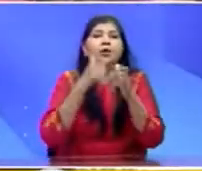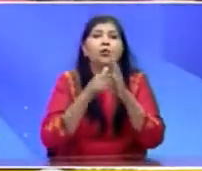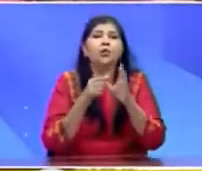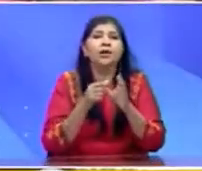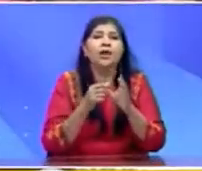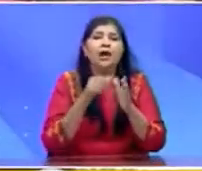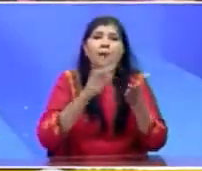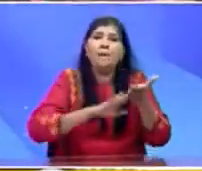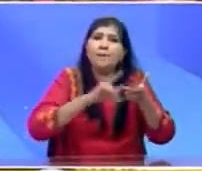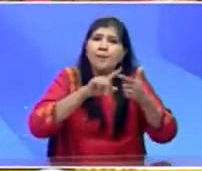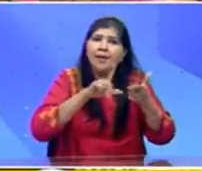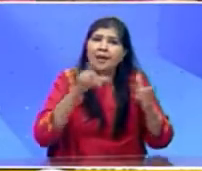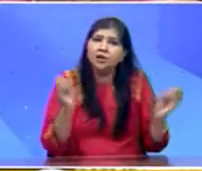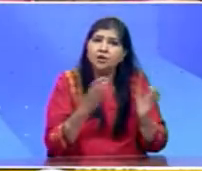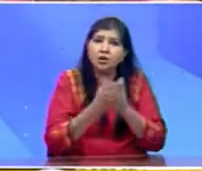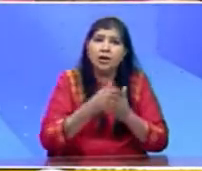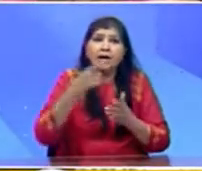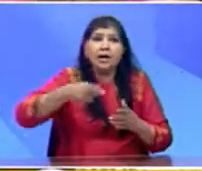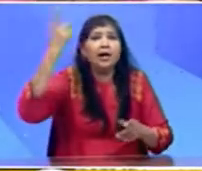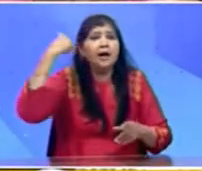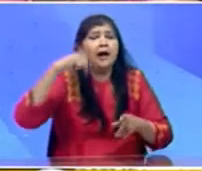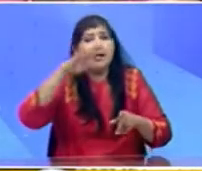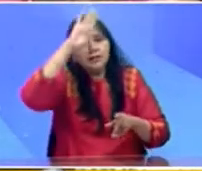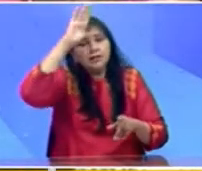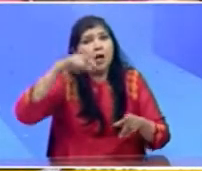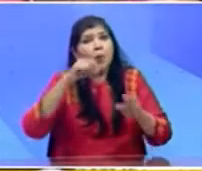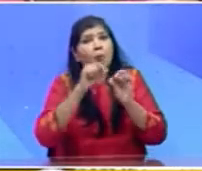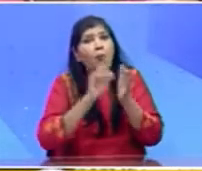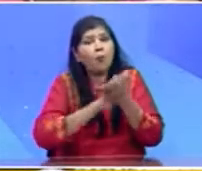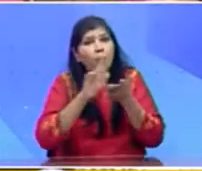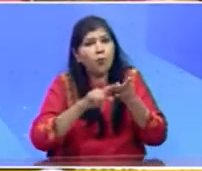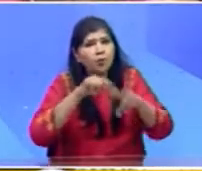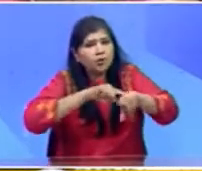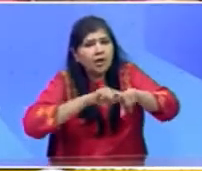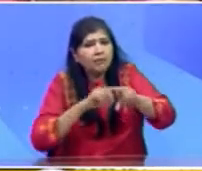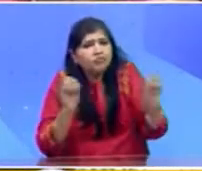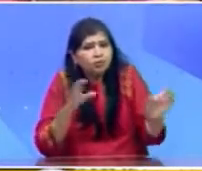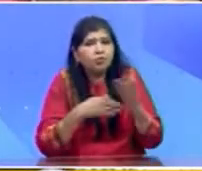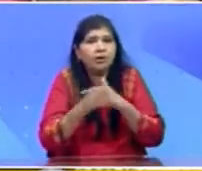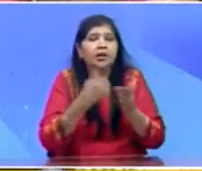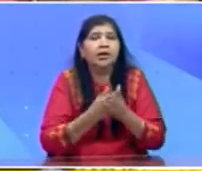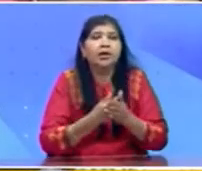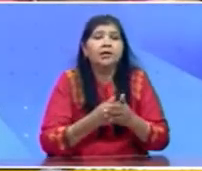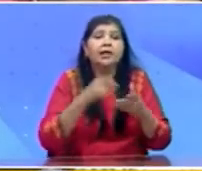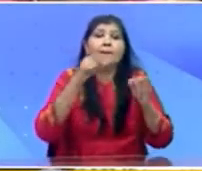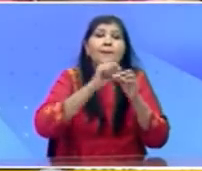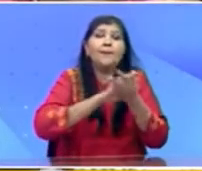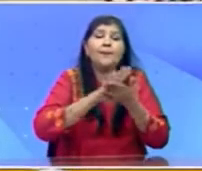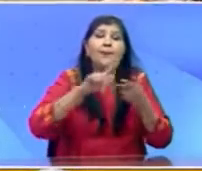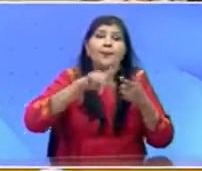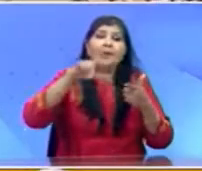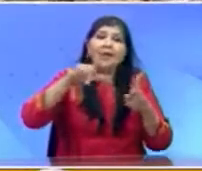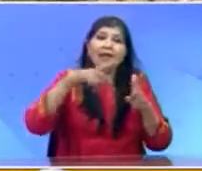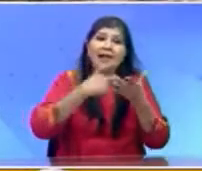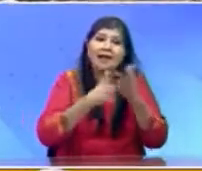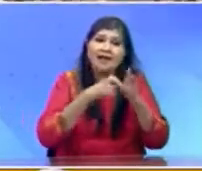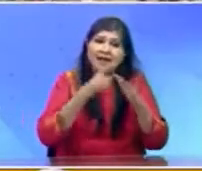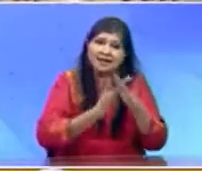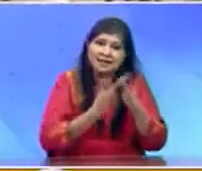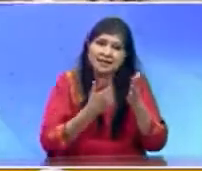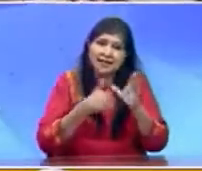शुरुआत राजा भोज के समय में हुई है। तब भील राजा